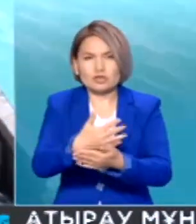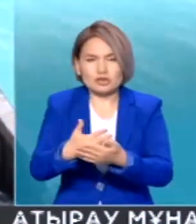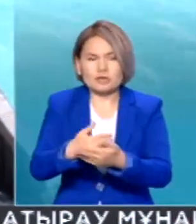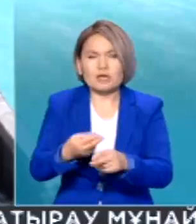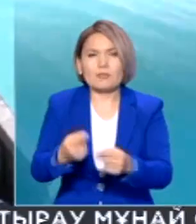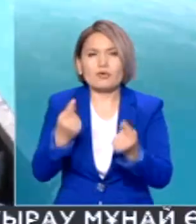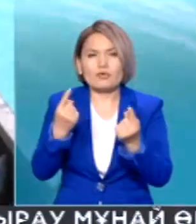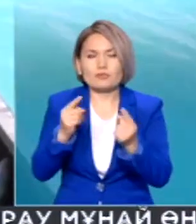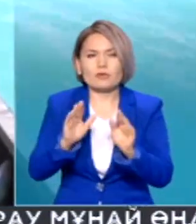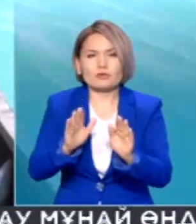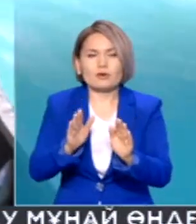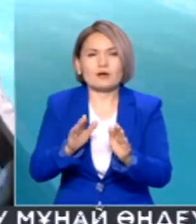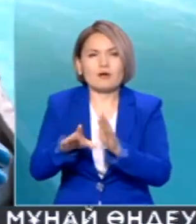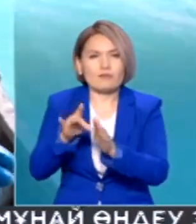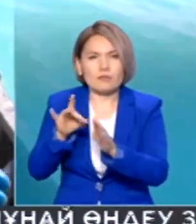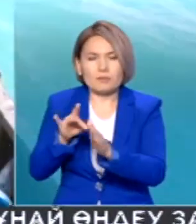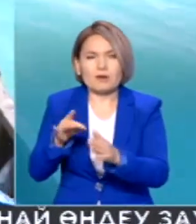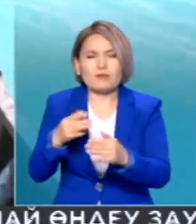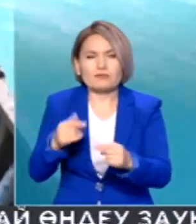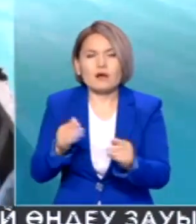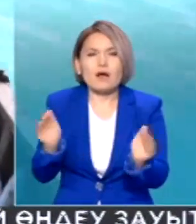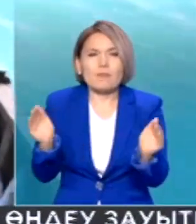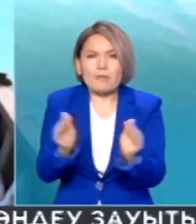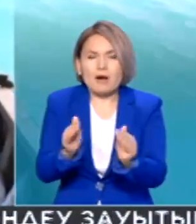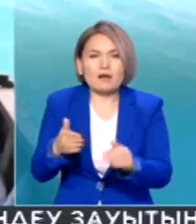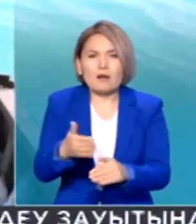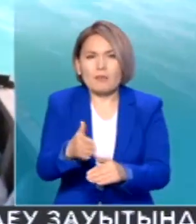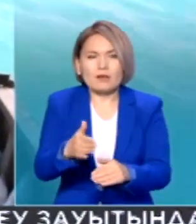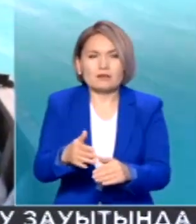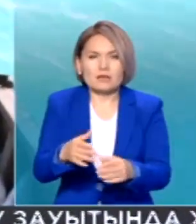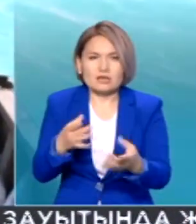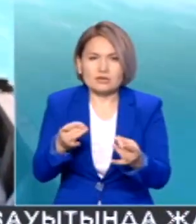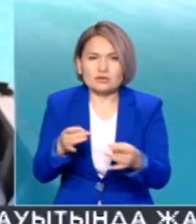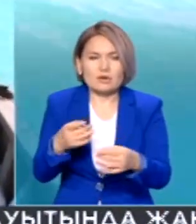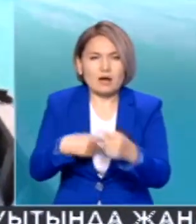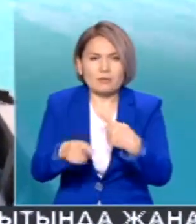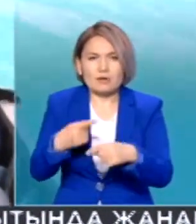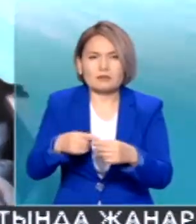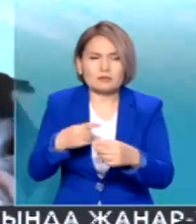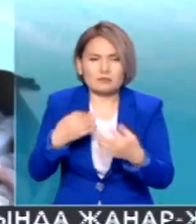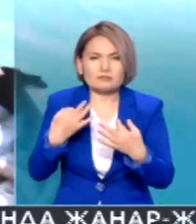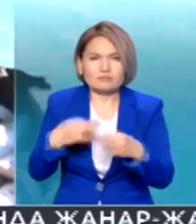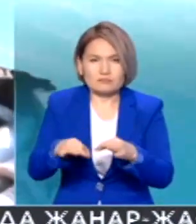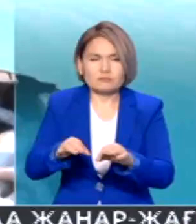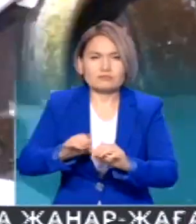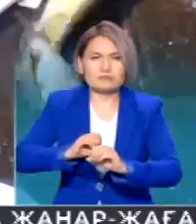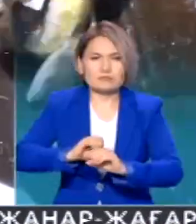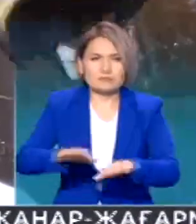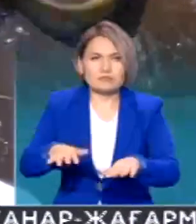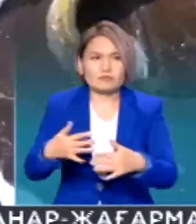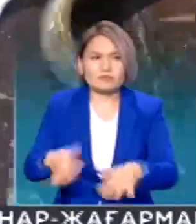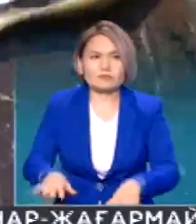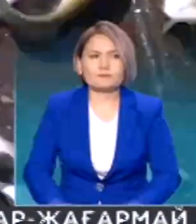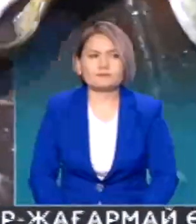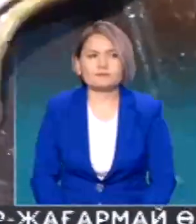тартамыз. Себебі? Ол енді өсу керек қой, енді ол әлі жас, кіші әлі. Оны ел қабылдамайды.